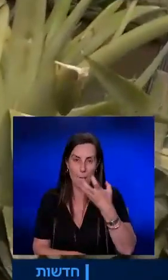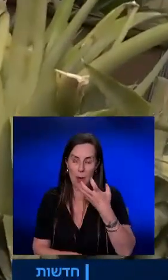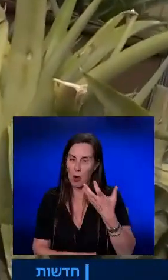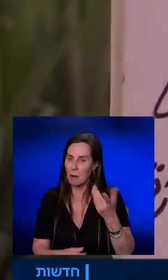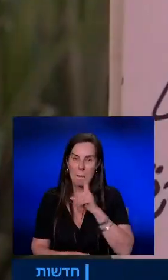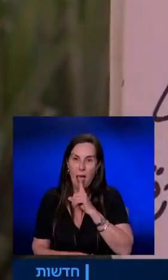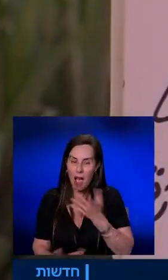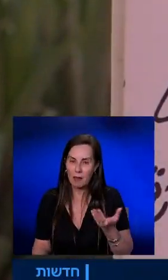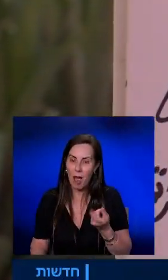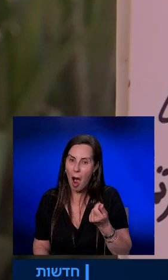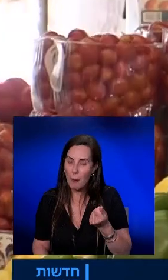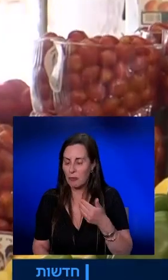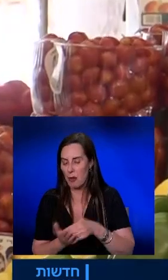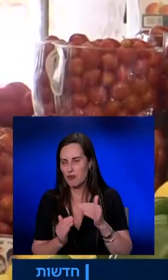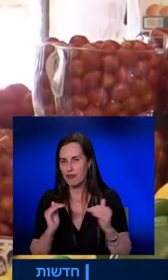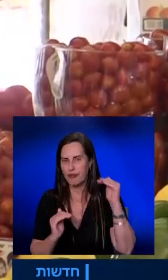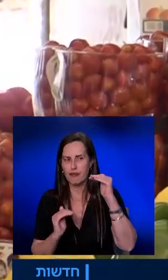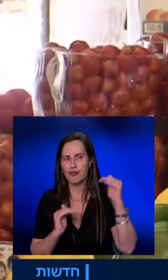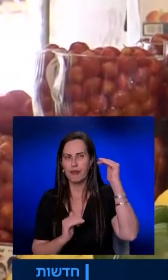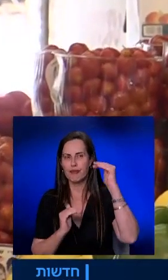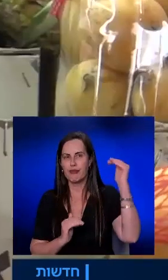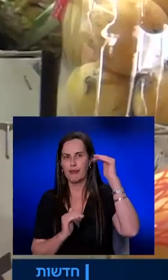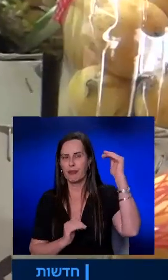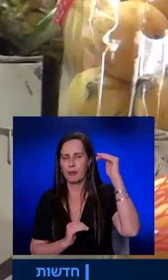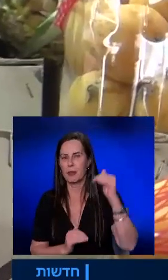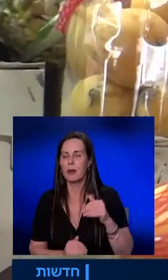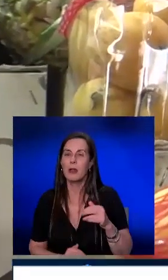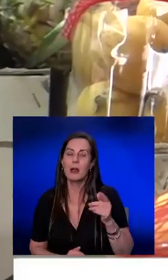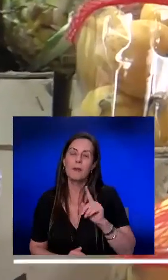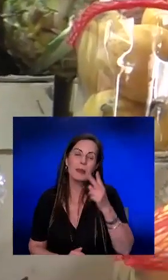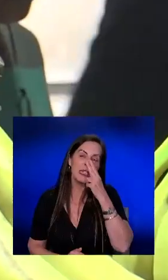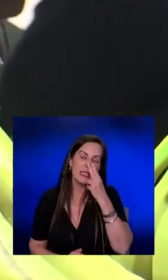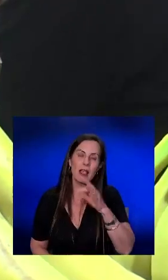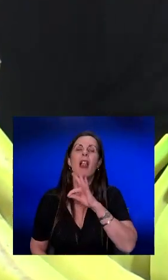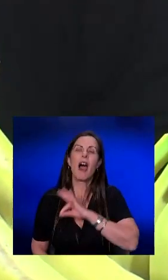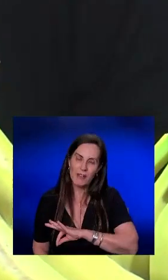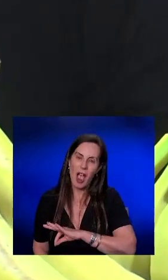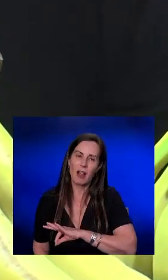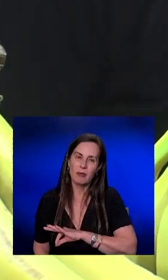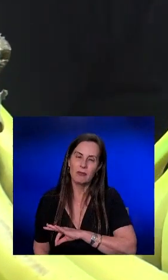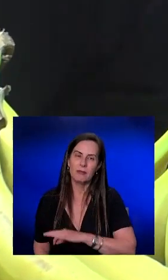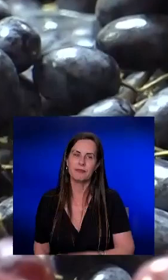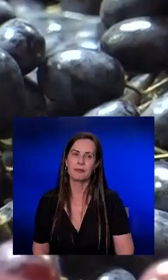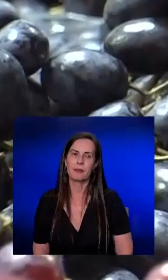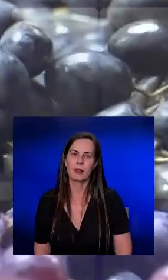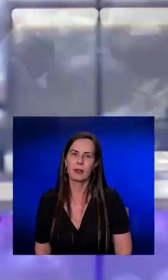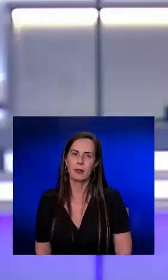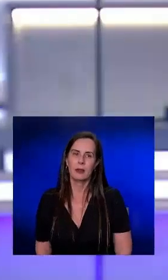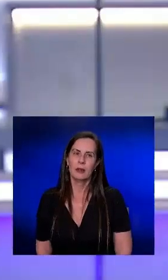יגדל, המחירים ימשיכו להיות גבוהים, ויהיה מי שינסה לגזור מכך רווח נוסף.